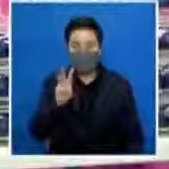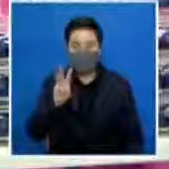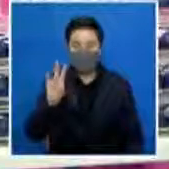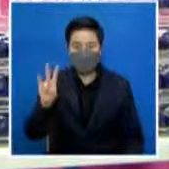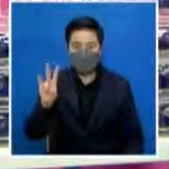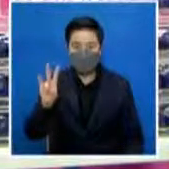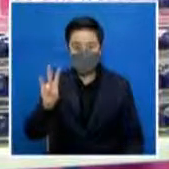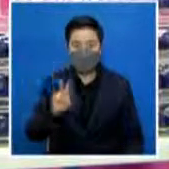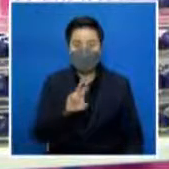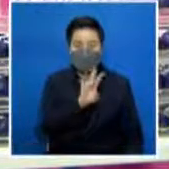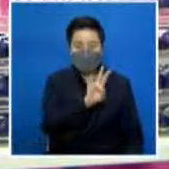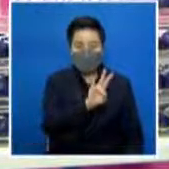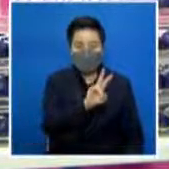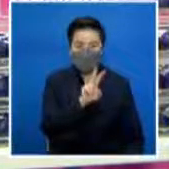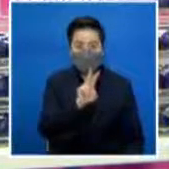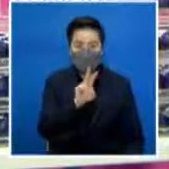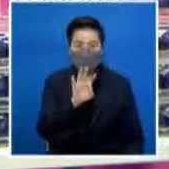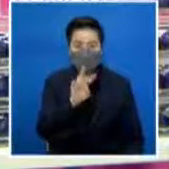7292167